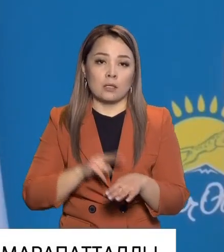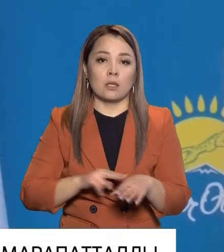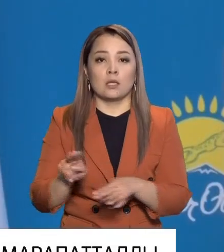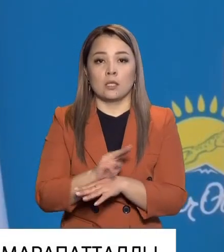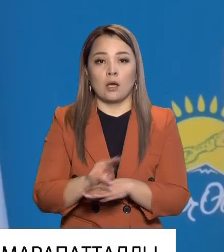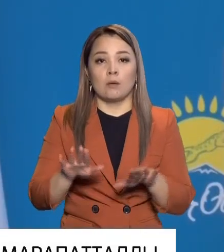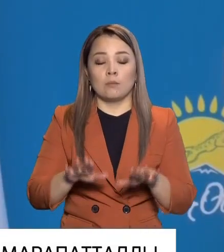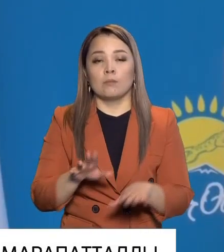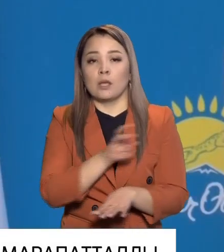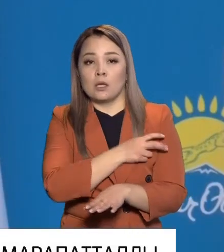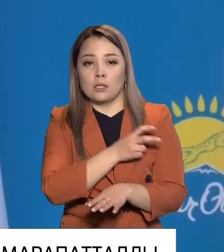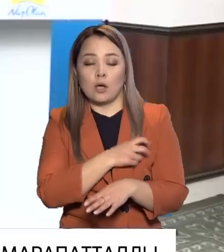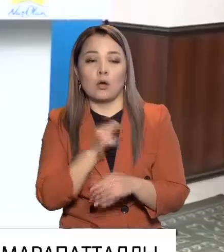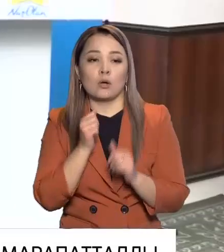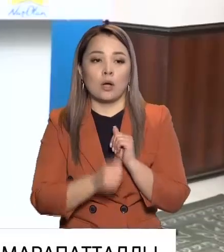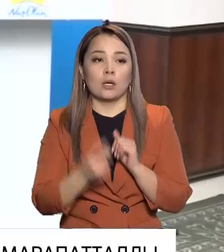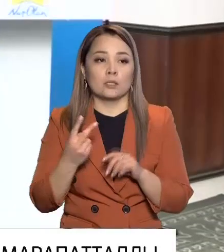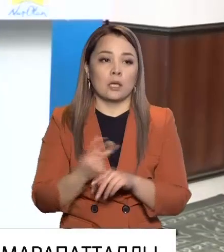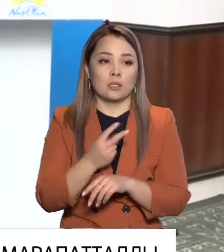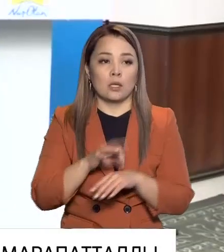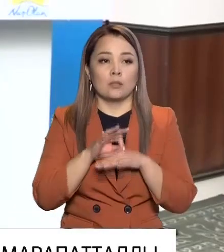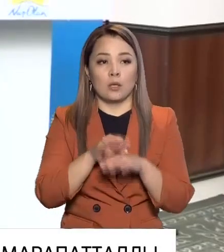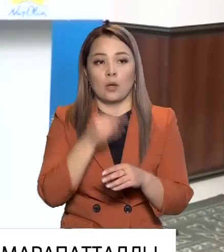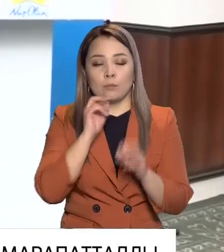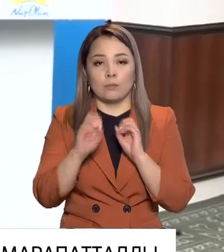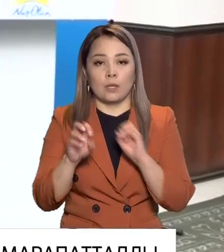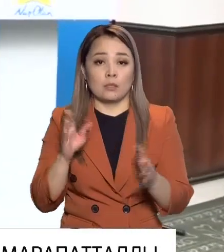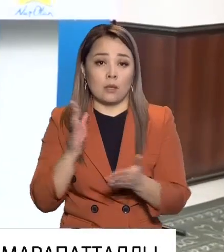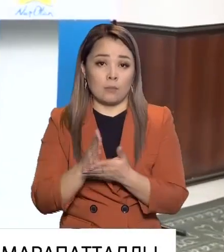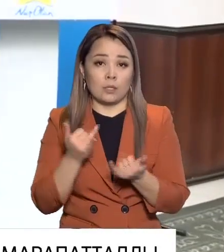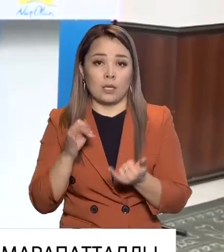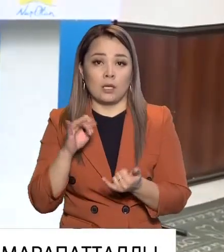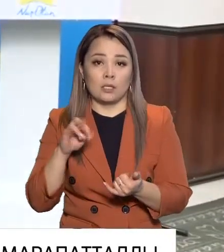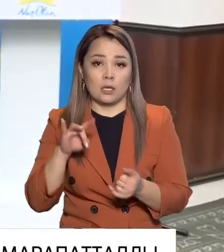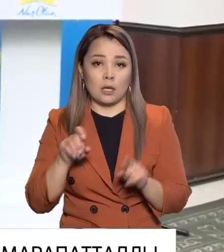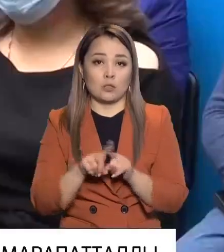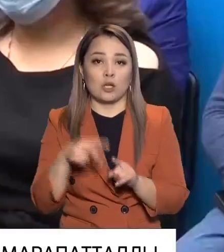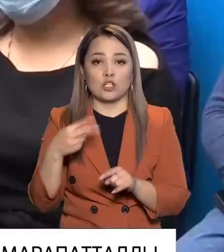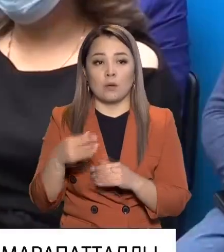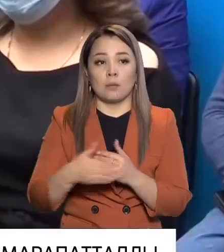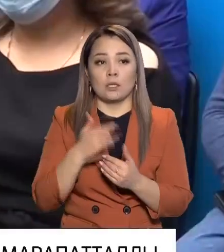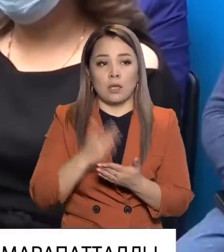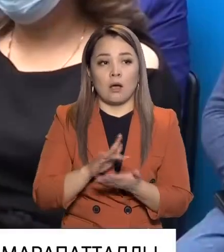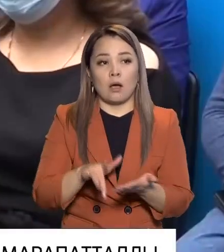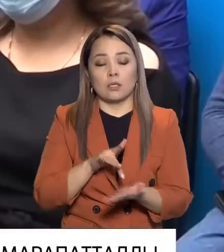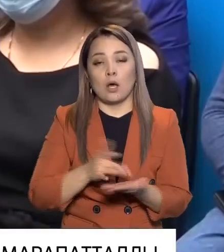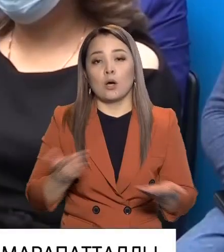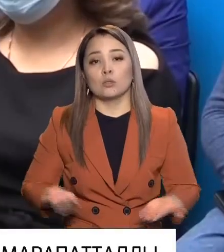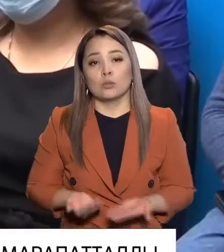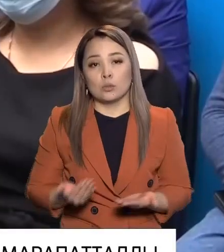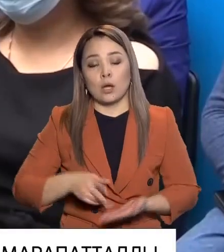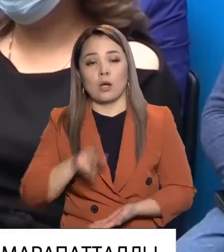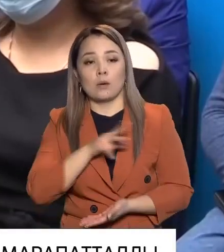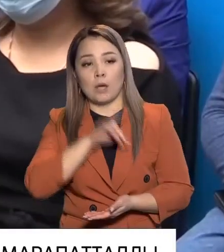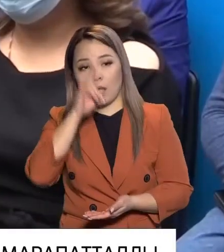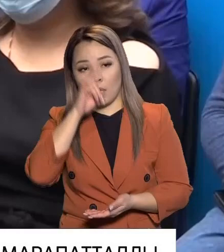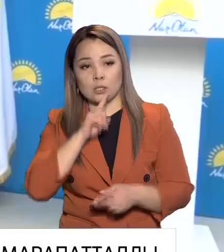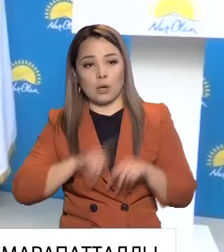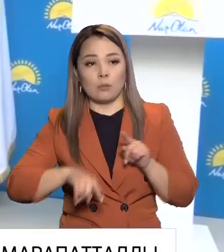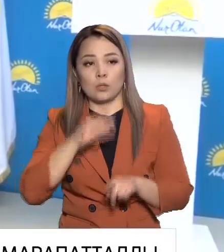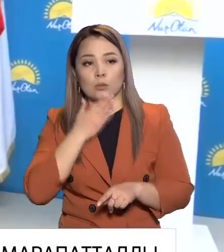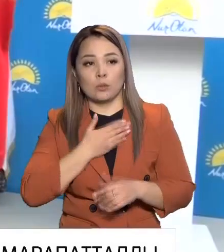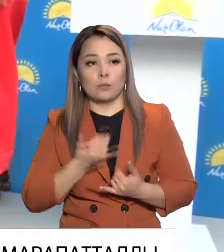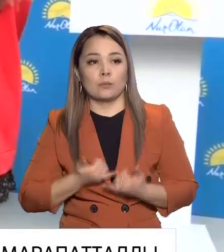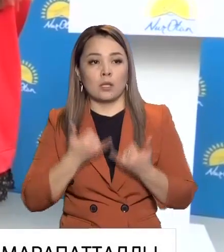мекемелеріндегі ақ халаттыларға күніне 2 реттен жеткізіліп тұрған. Бүгін Индира сияқты 20-дан астам қала тұрғынының кеудесіне Қазақстан патриоты